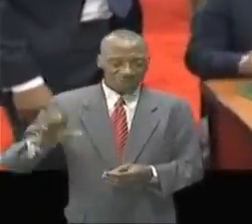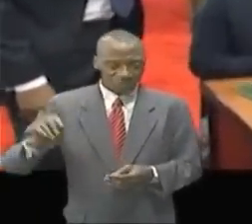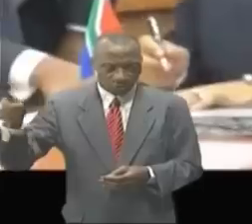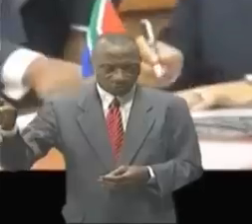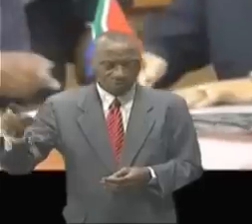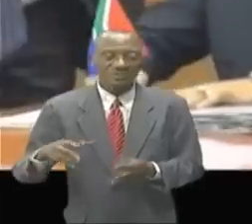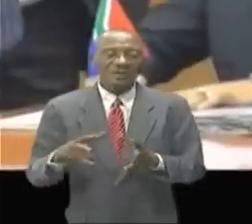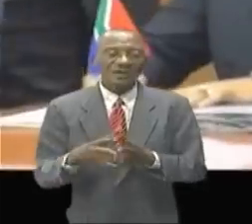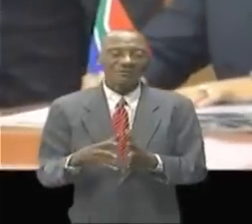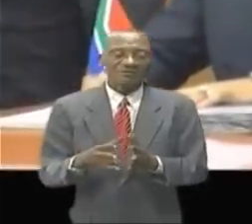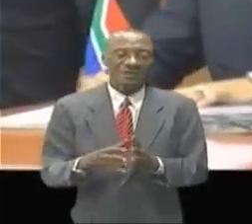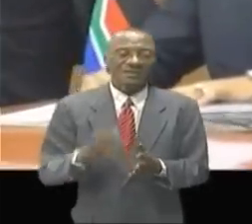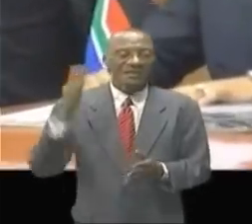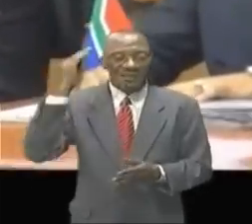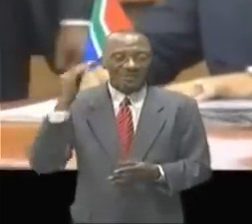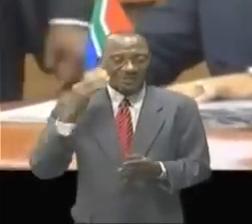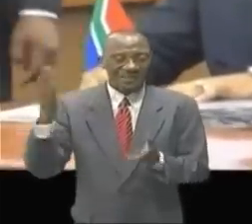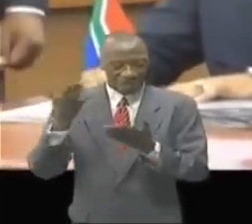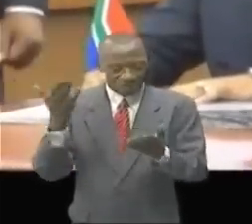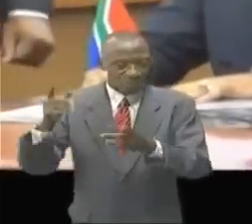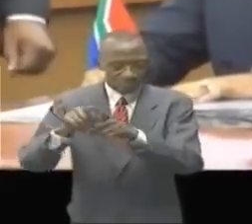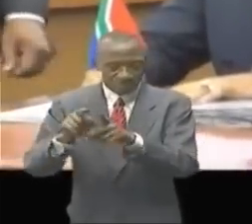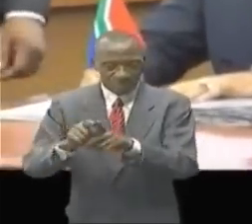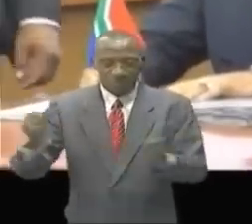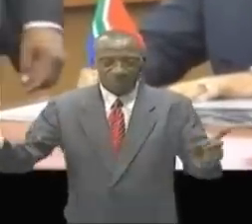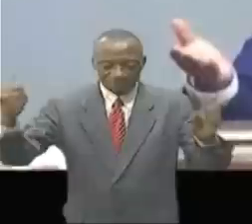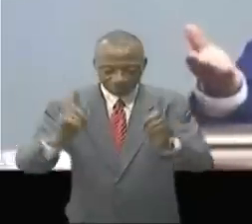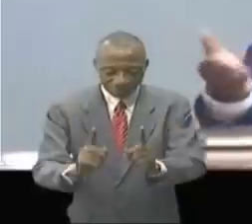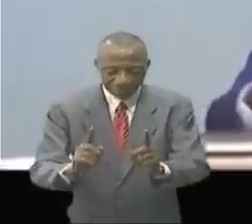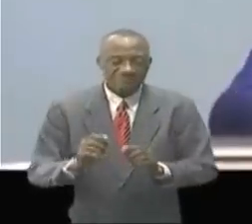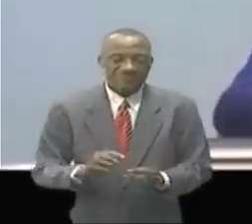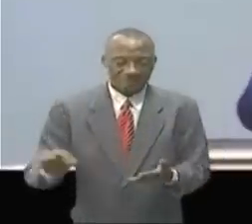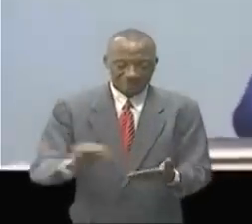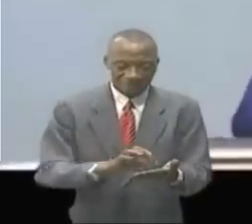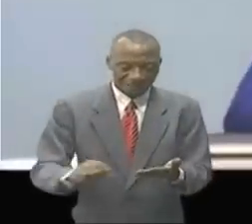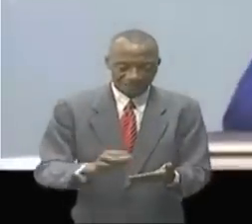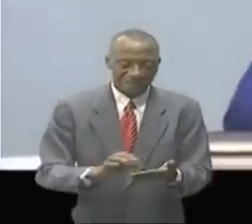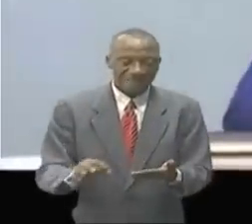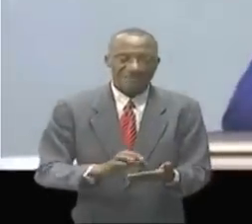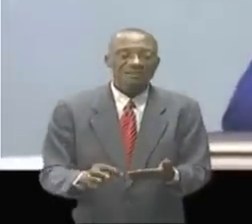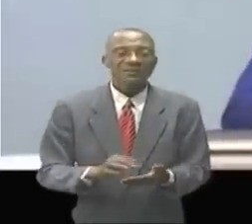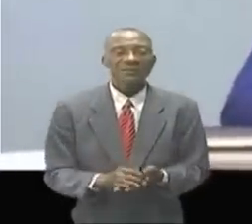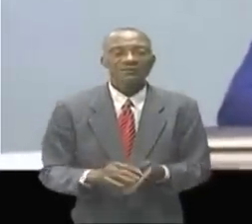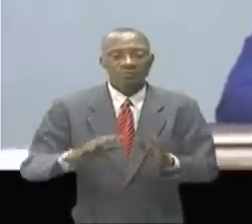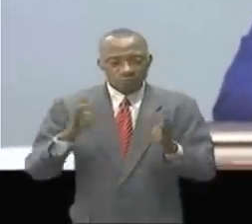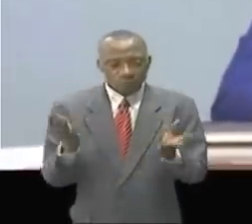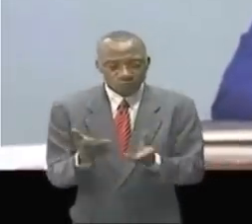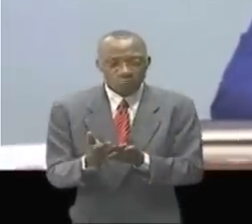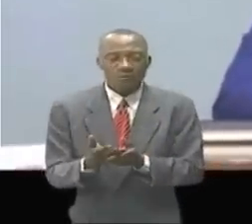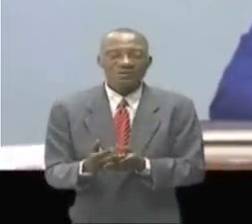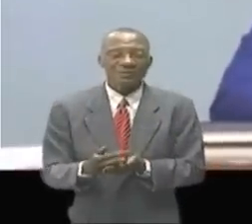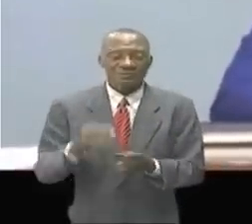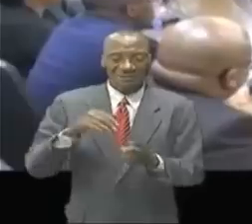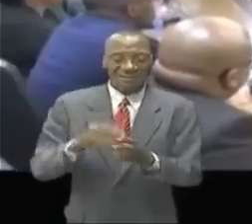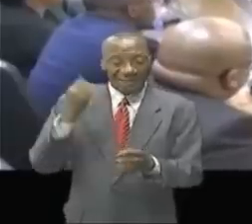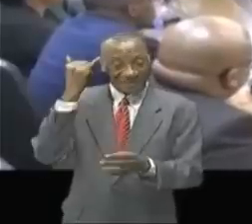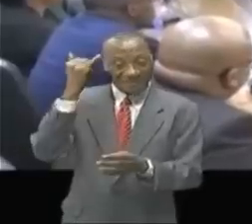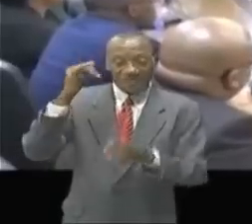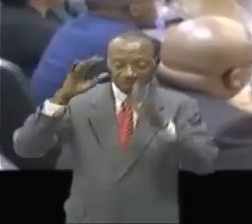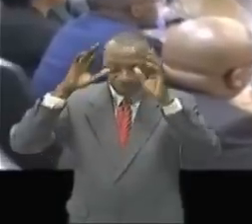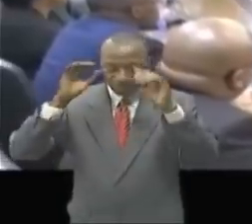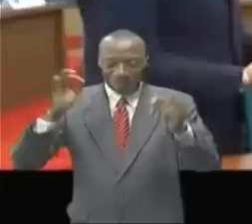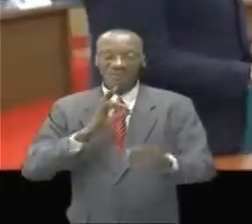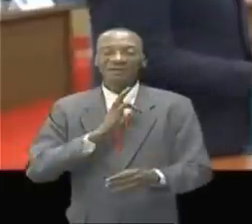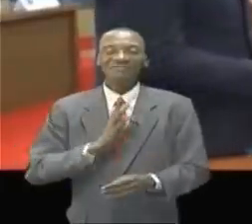son homologue Fikile Mbalula. Ces protocoles d'accord et la matérialisation de la vision du président congolais Félix-Antoine